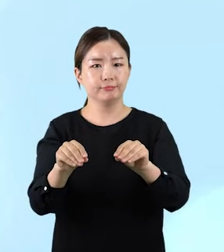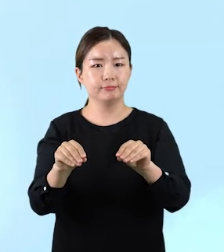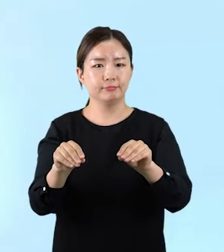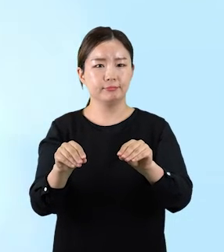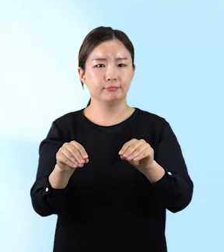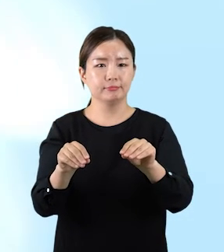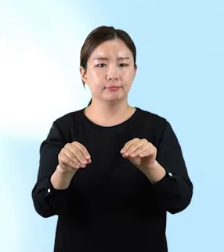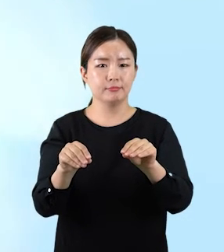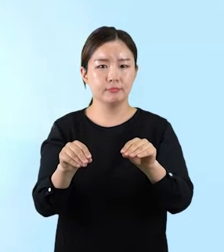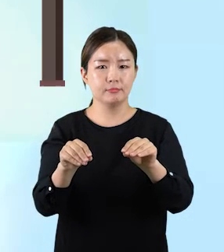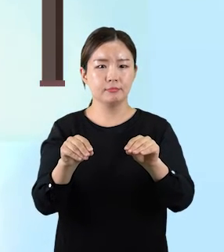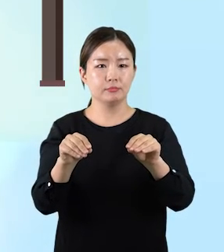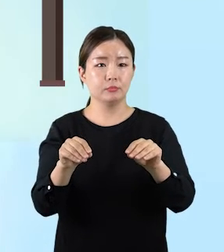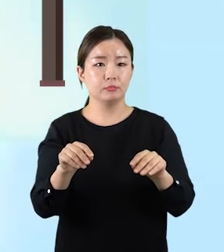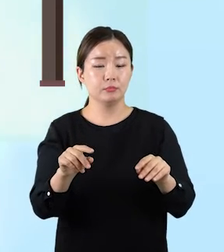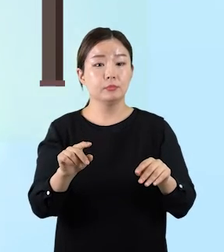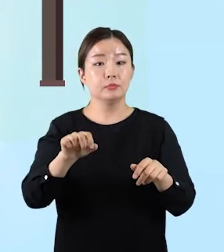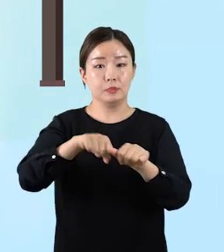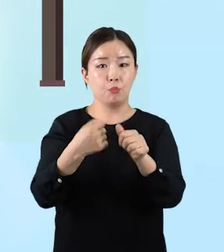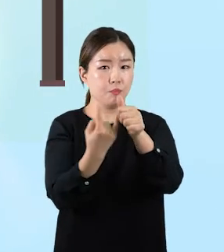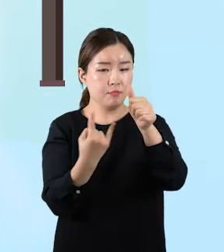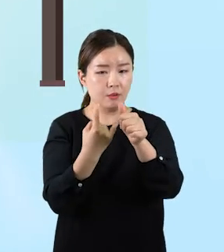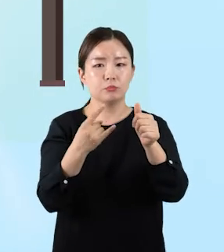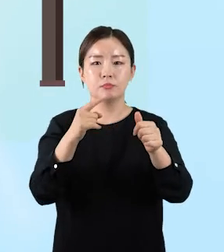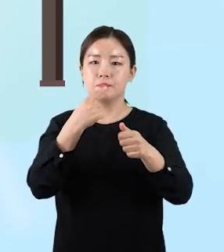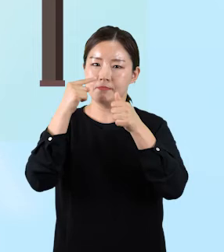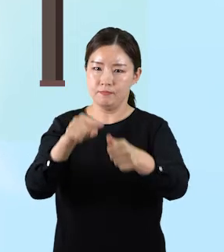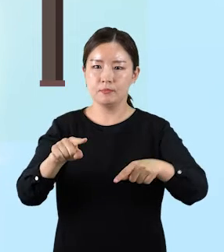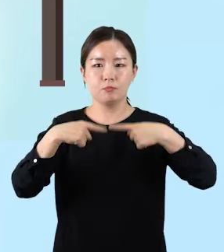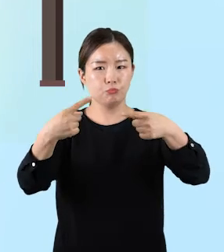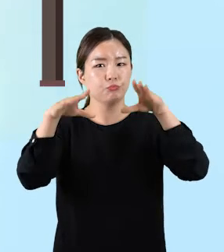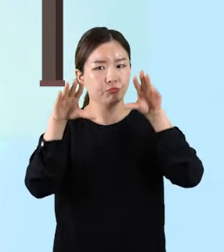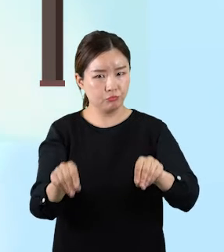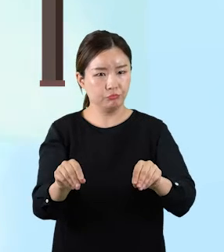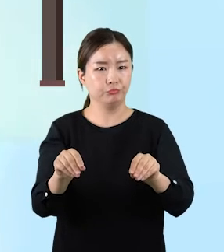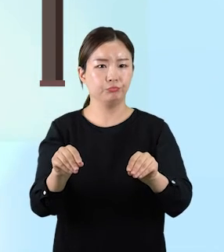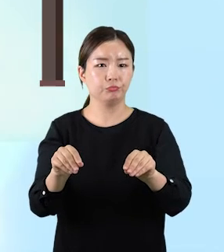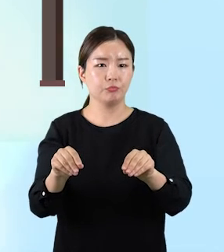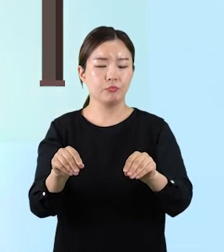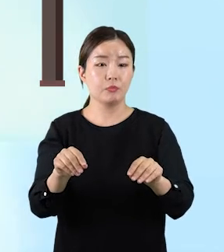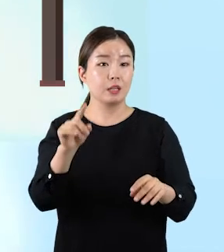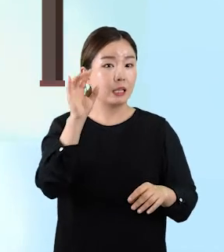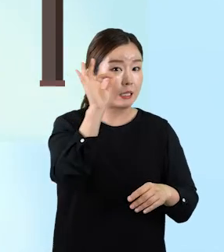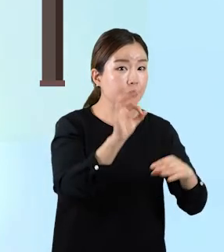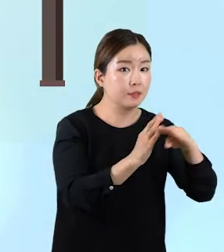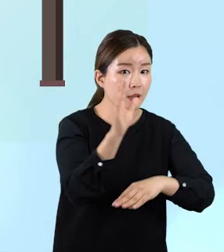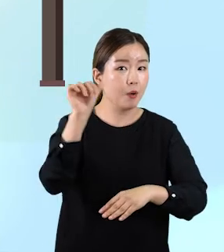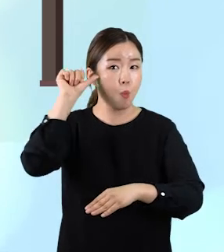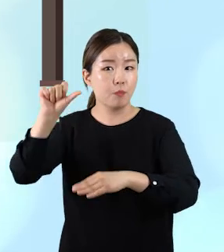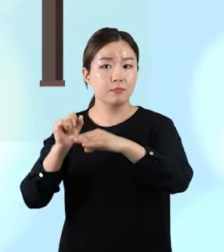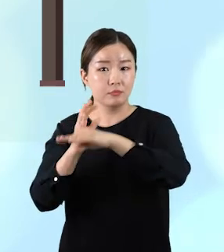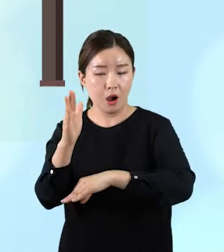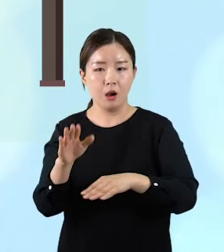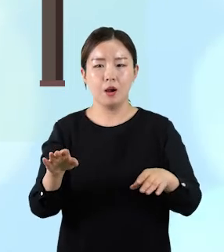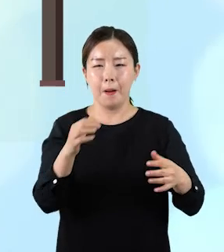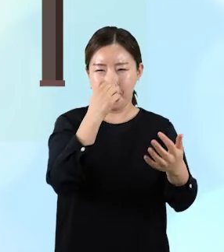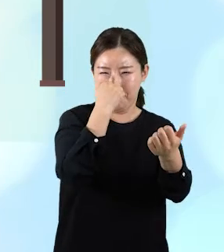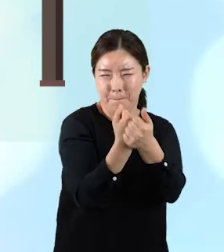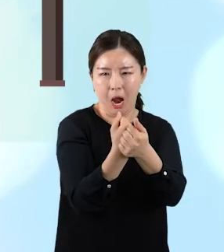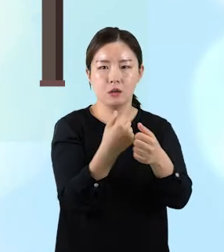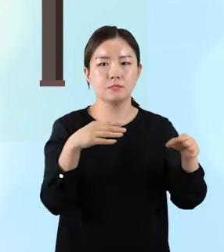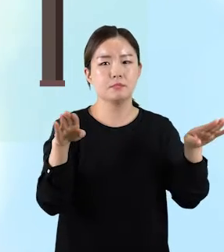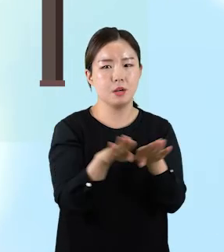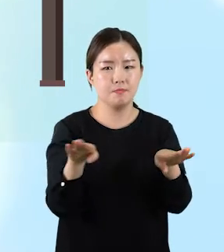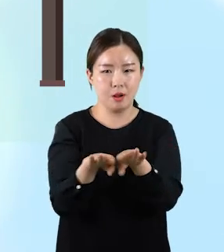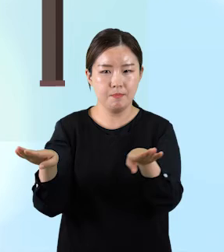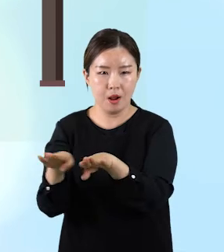중단됩니다. 다음은 징계위원회를 통한 참여 중단입니다. 10일 이상 또는 연속 5일 이상